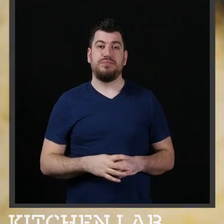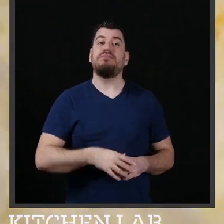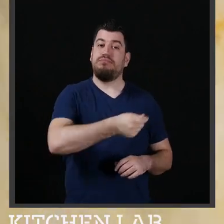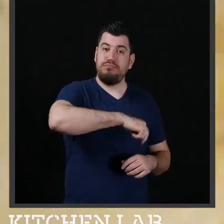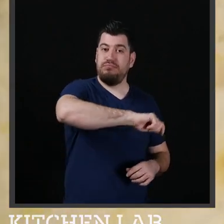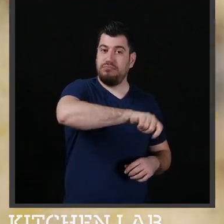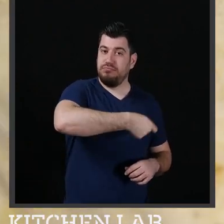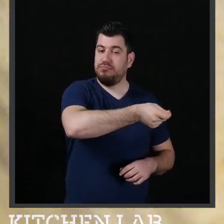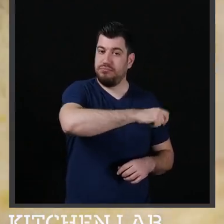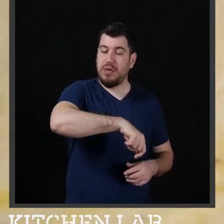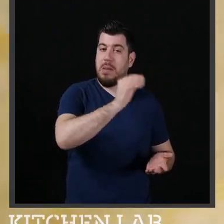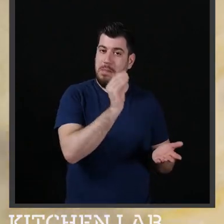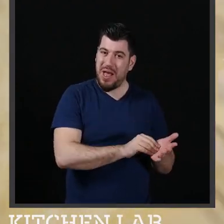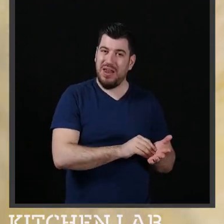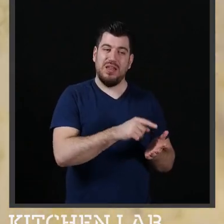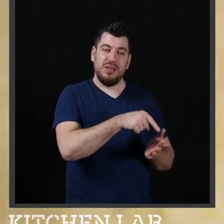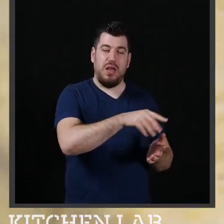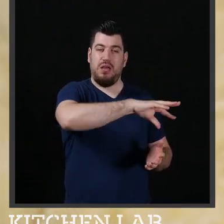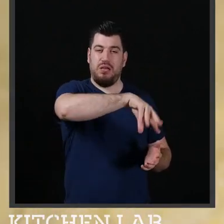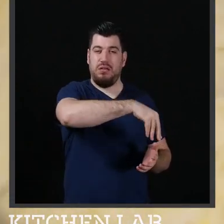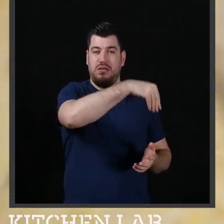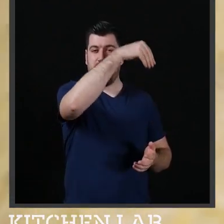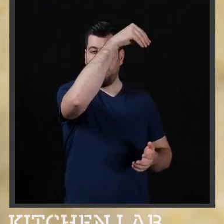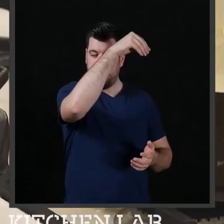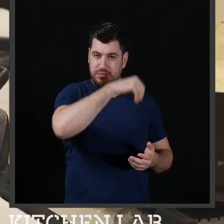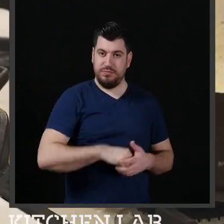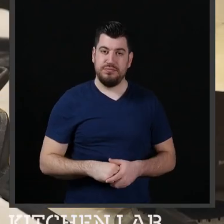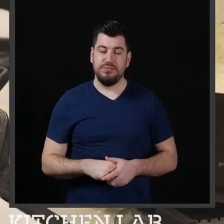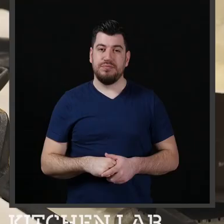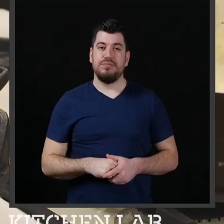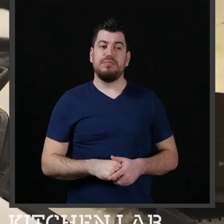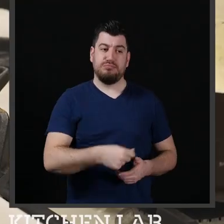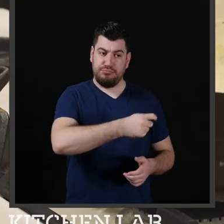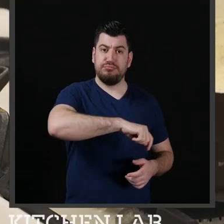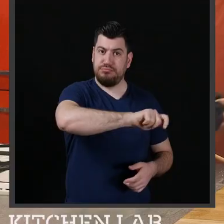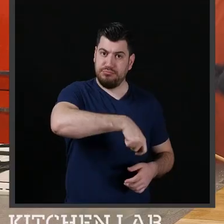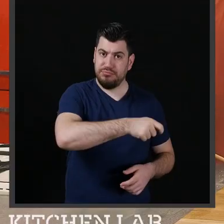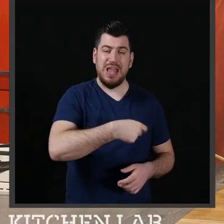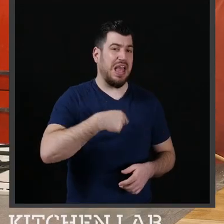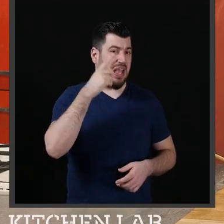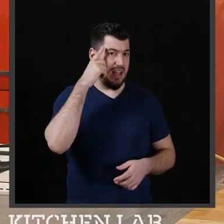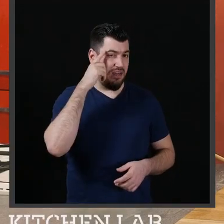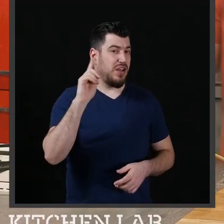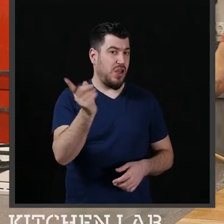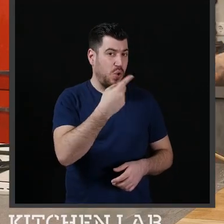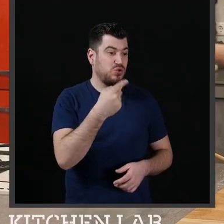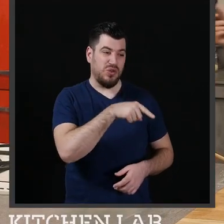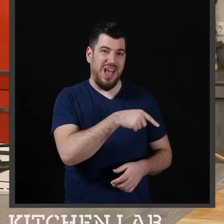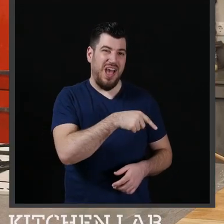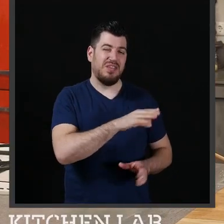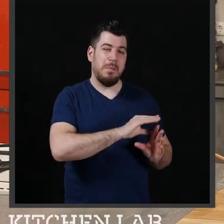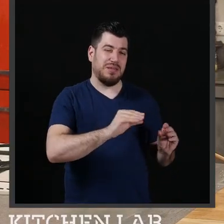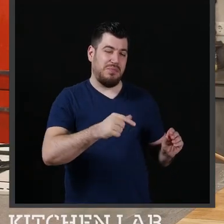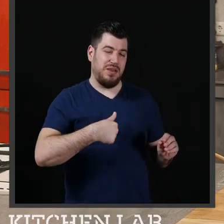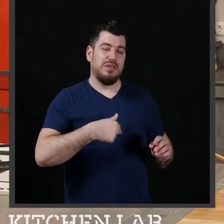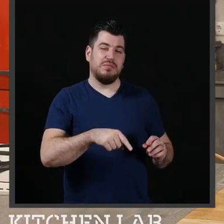δεν είναι μπεσαμέλ, είναι μορνέ. Γιατί έχει μέσα αυγά και παρμεζάνα. Αλλά καταλαβαίνετε πολύ καλά ότι για όλους μας είναι η κλασική μπεσαμέλ.